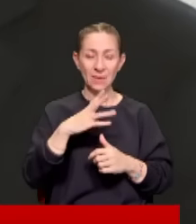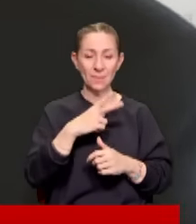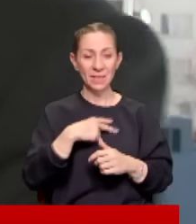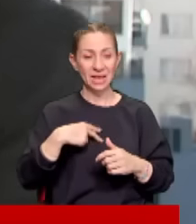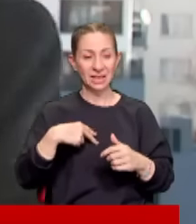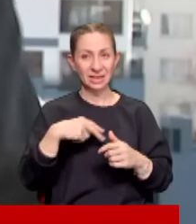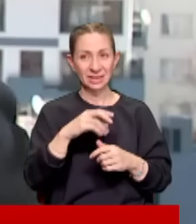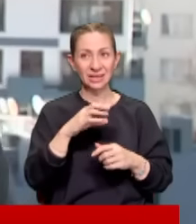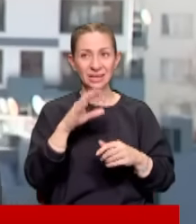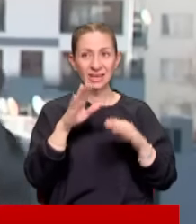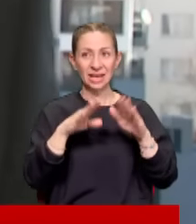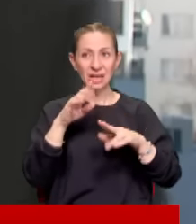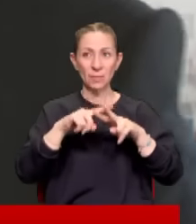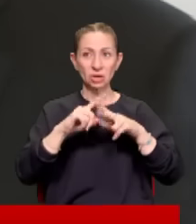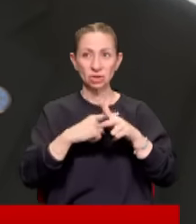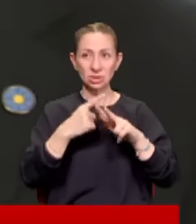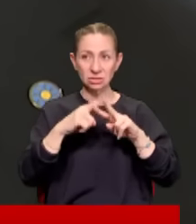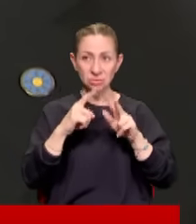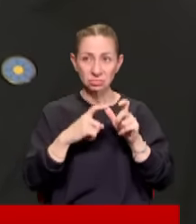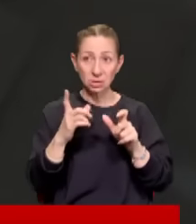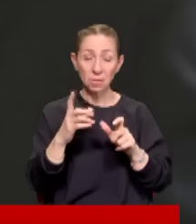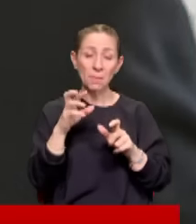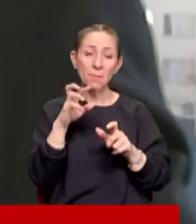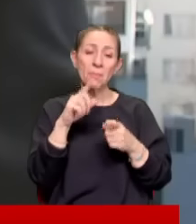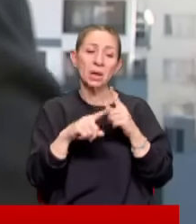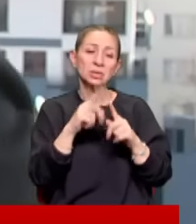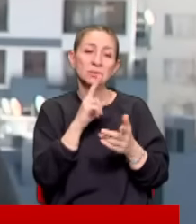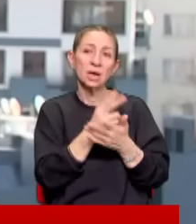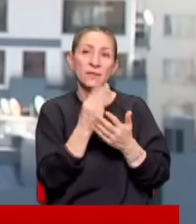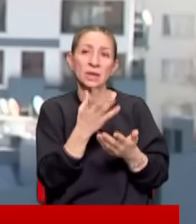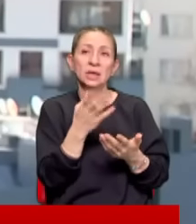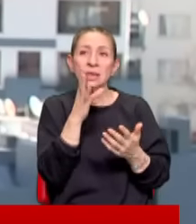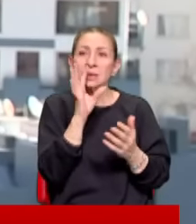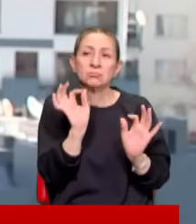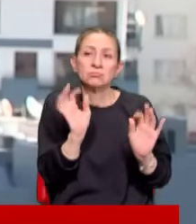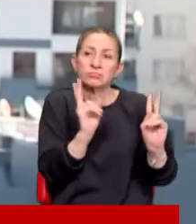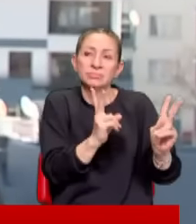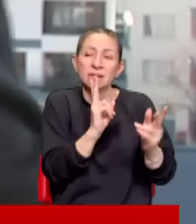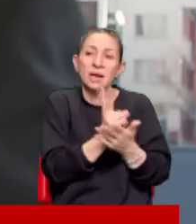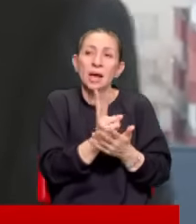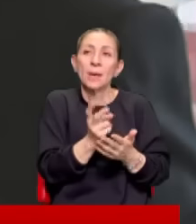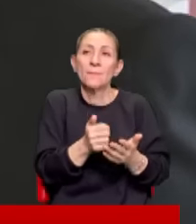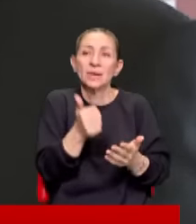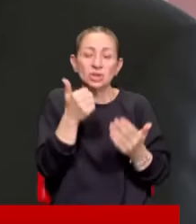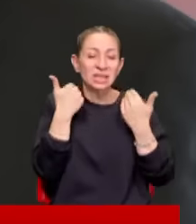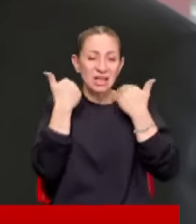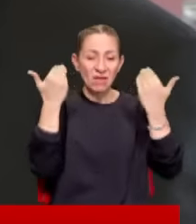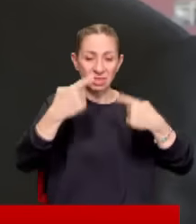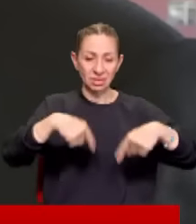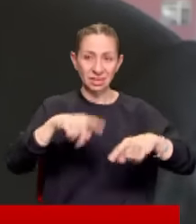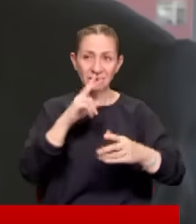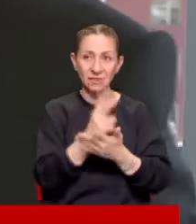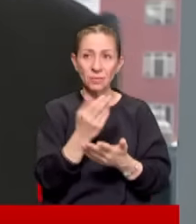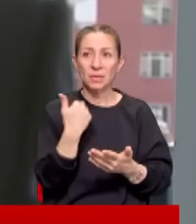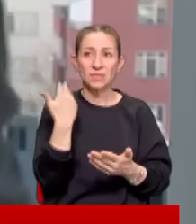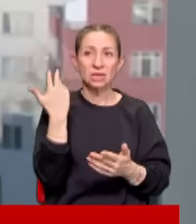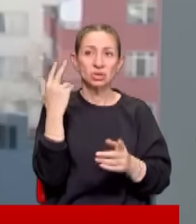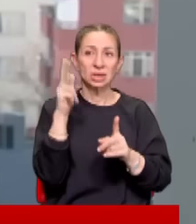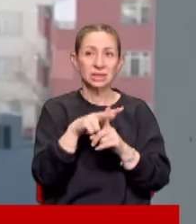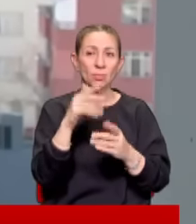yönetimlerle ilgili birimleri var. Bir reklam ajansı mı? Partinin kendisi mi? Ya buna parti karar verir. Partinin yetkili organları karar verir. Başkanlık divanı karar verir. Benim daha önce